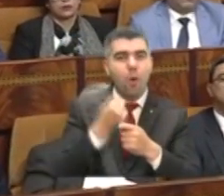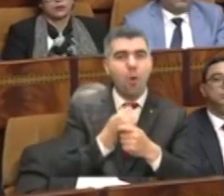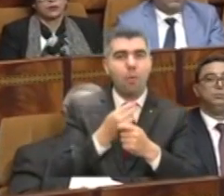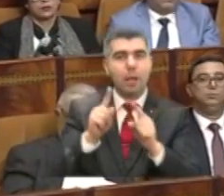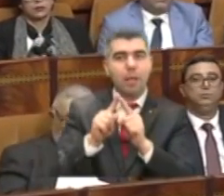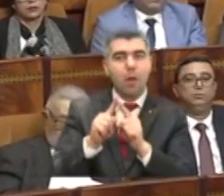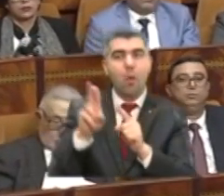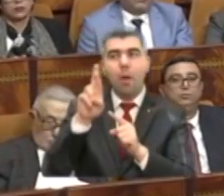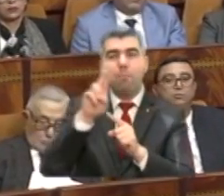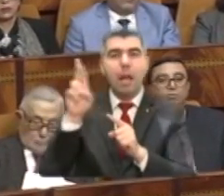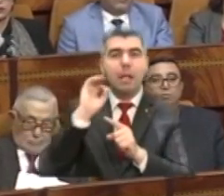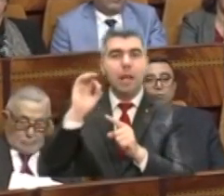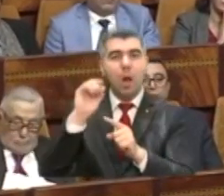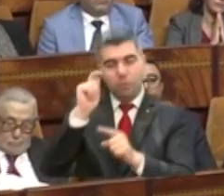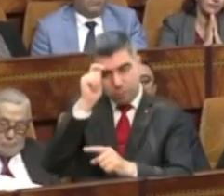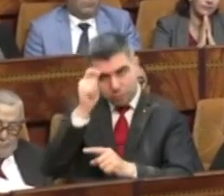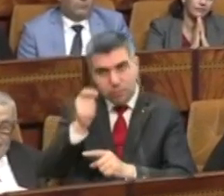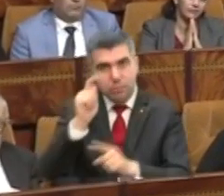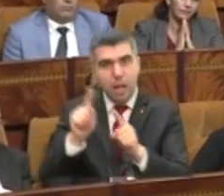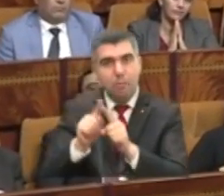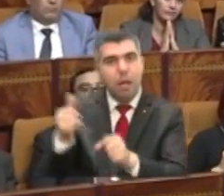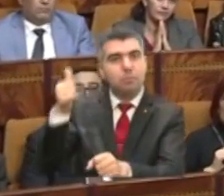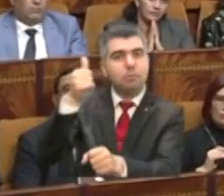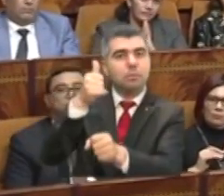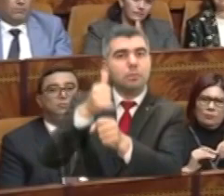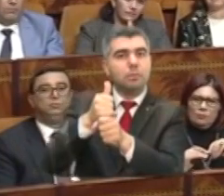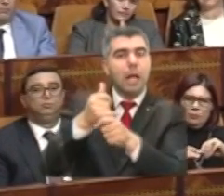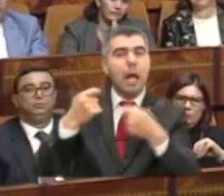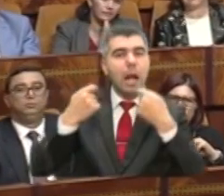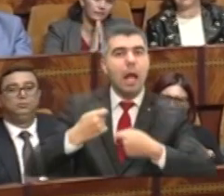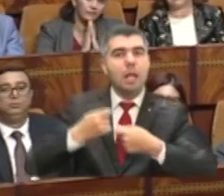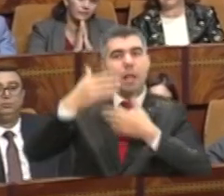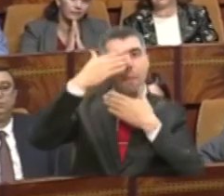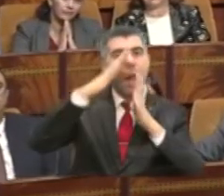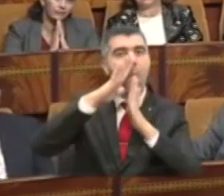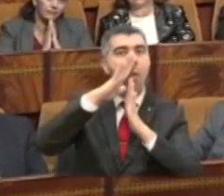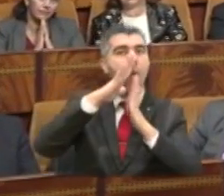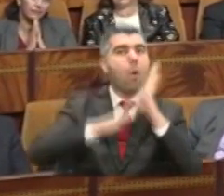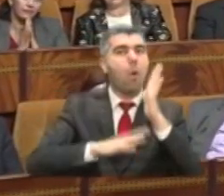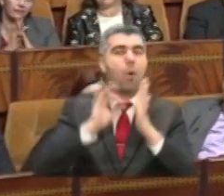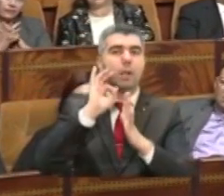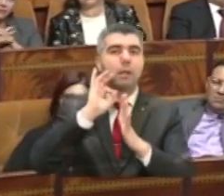الدولة على رأسنا وعيننا وفوق رأسنا، والتعليمات ديالو